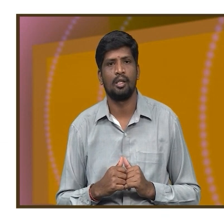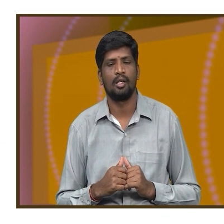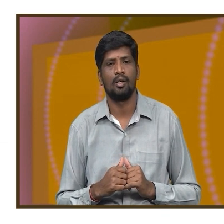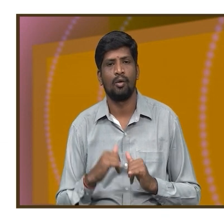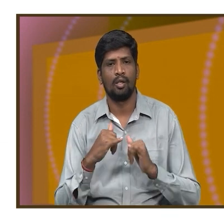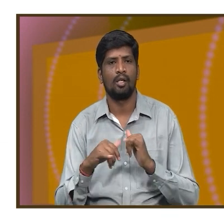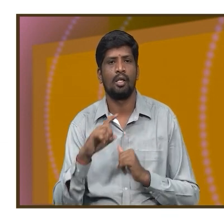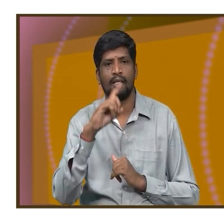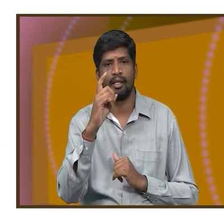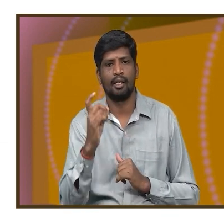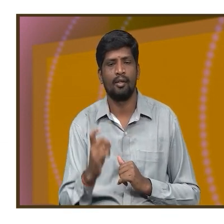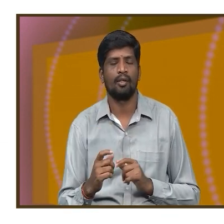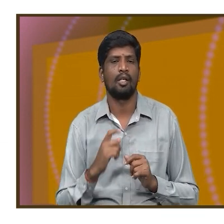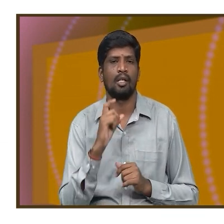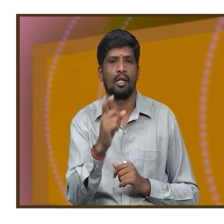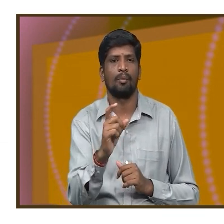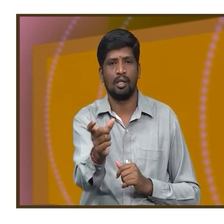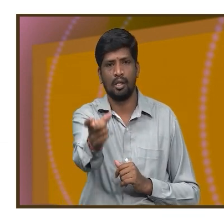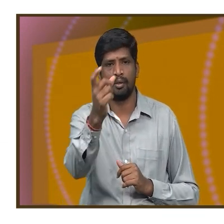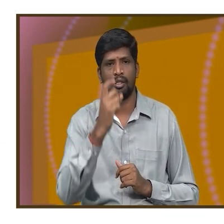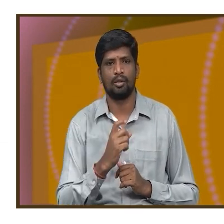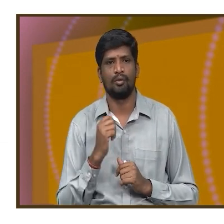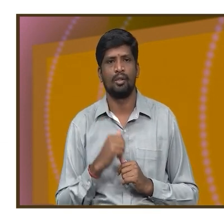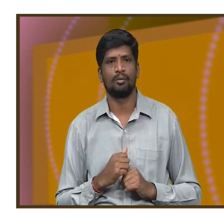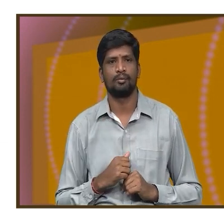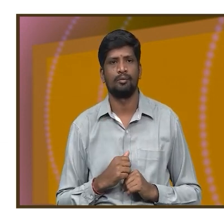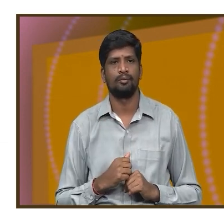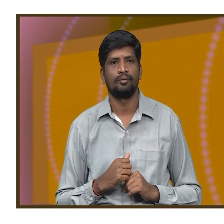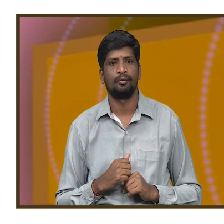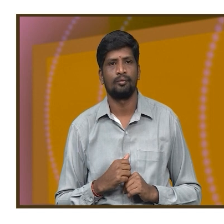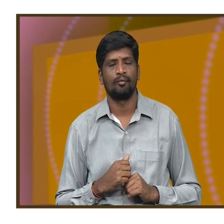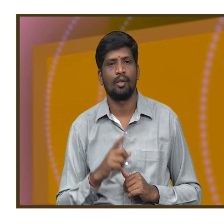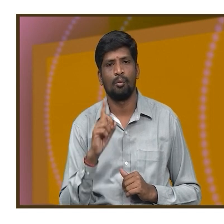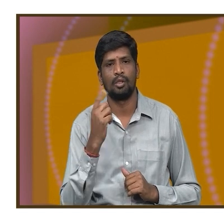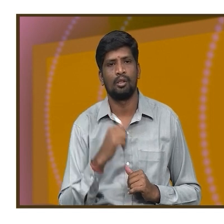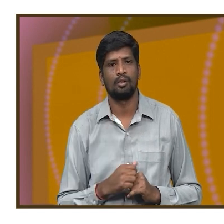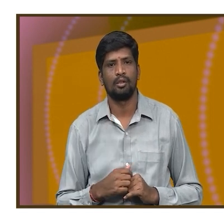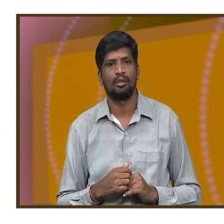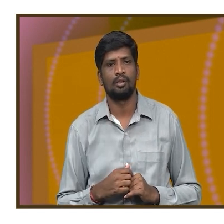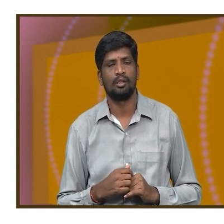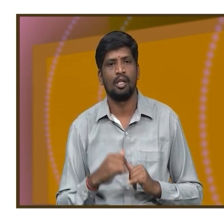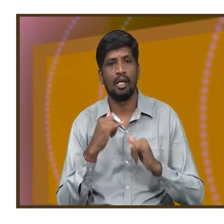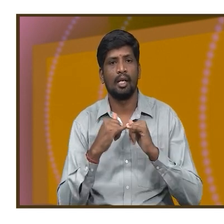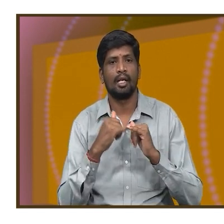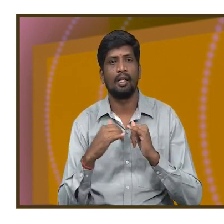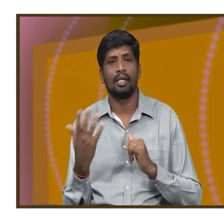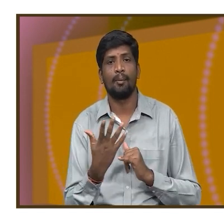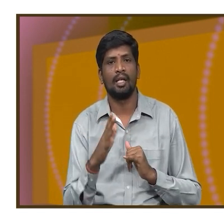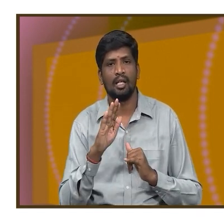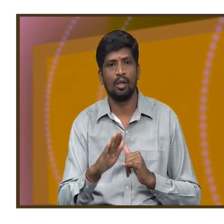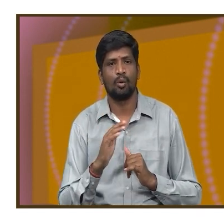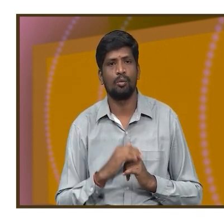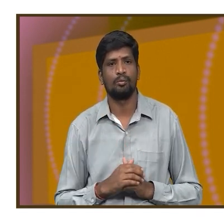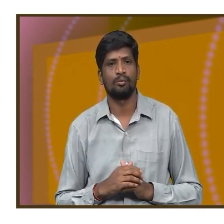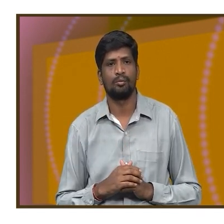சில கேள்விகளை உங்களிடம் நான் கேட்க இருக்கிறேன். நீங்கள் பதில் கூற தயாராக இருக்கிறீர்களா? முதல் கேள்வி, ஒரு கதை என்றால் எப்படி